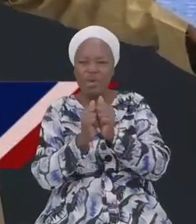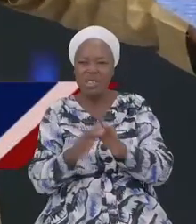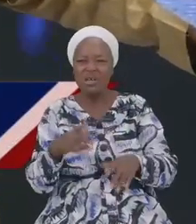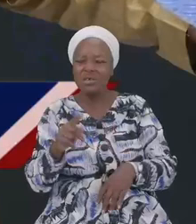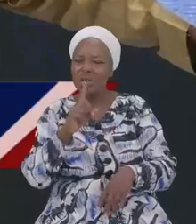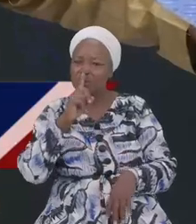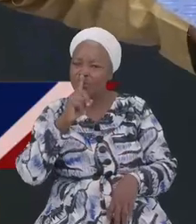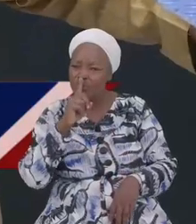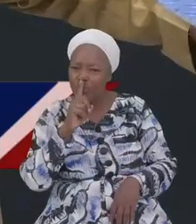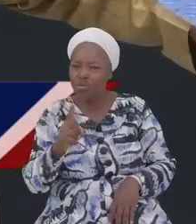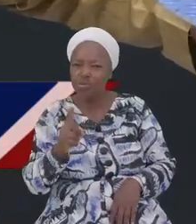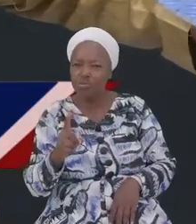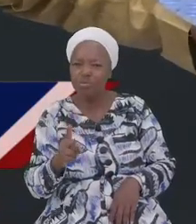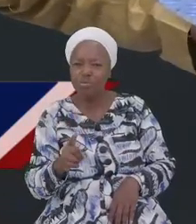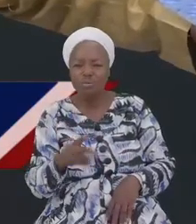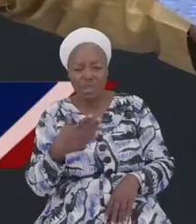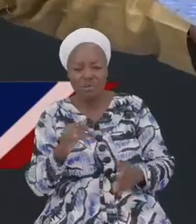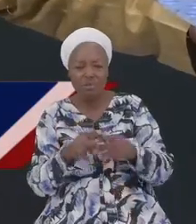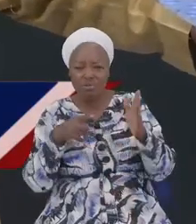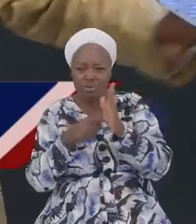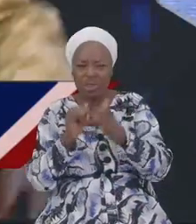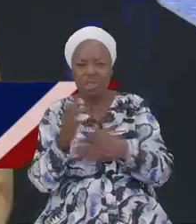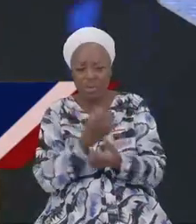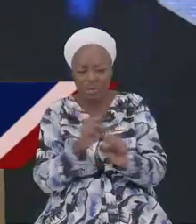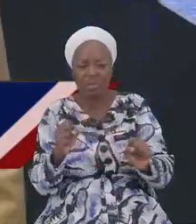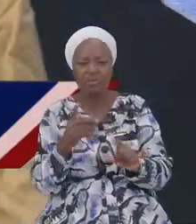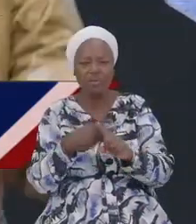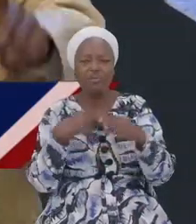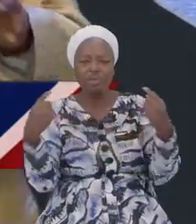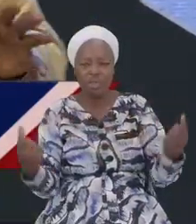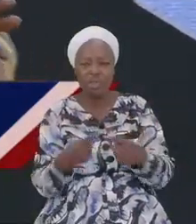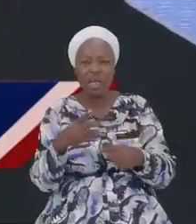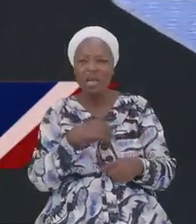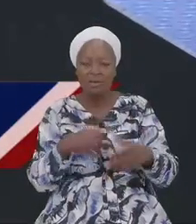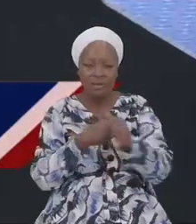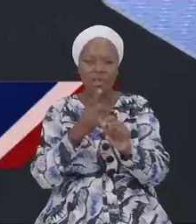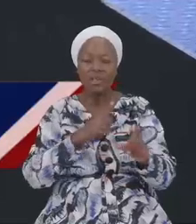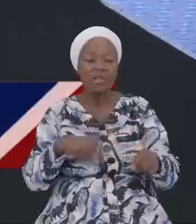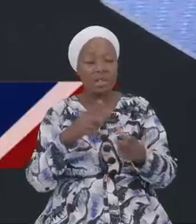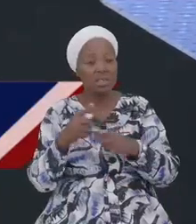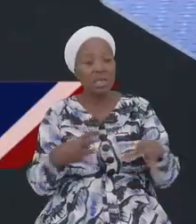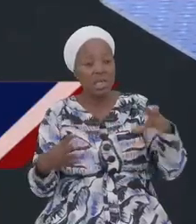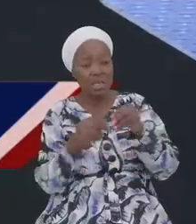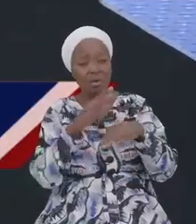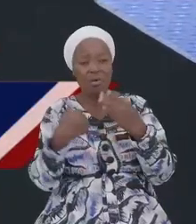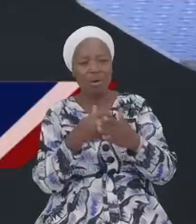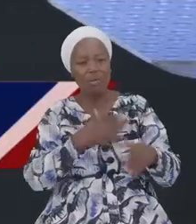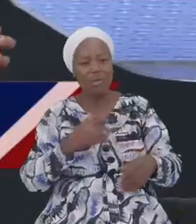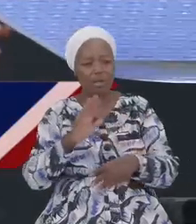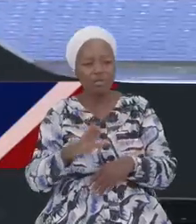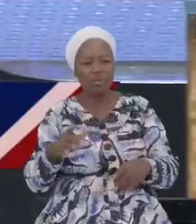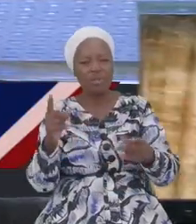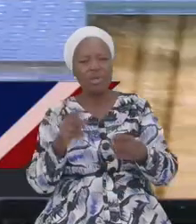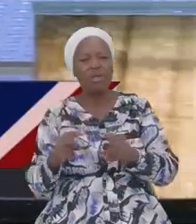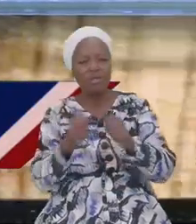réelle, l'évidence réelle du salut et du suivi du Seigneur. Et de rassemblez-moi mes fidèles